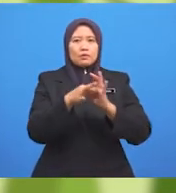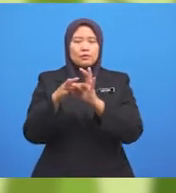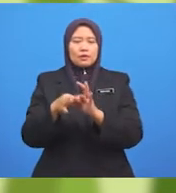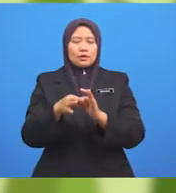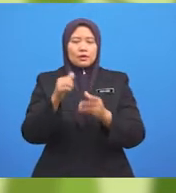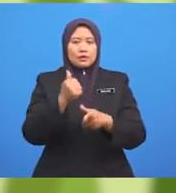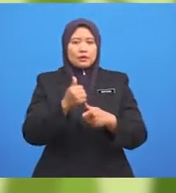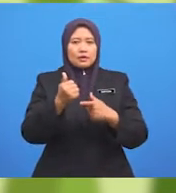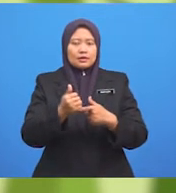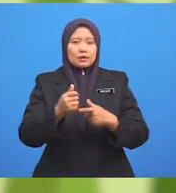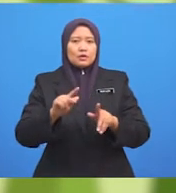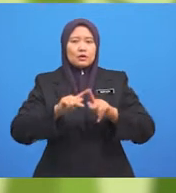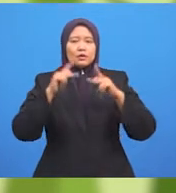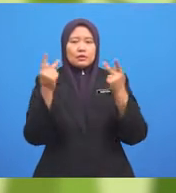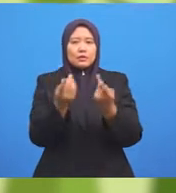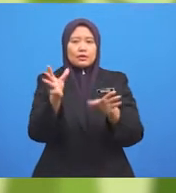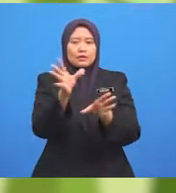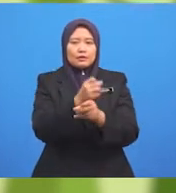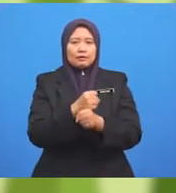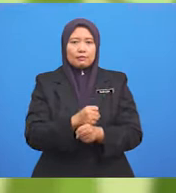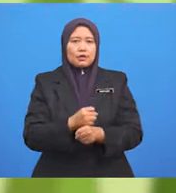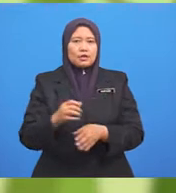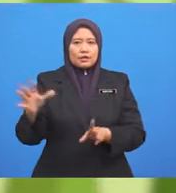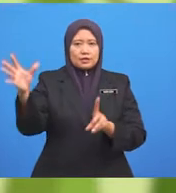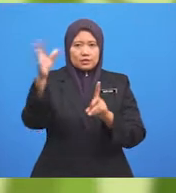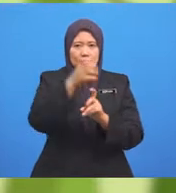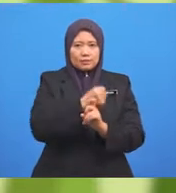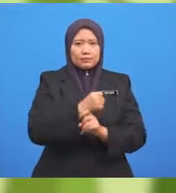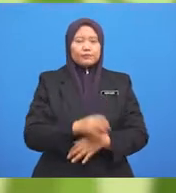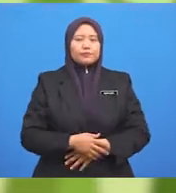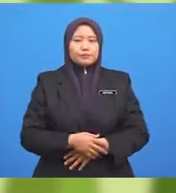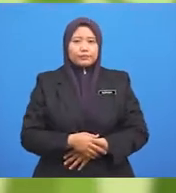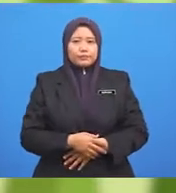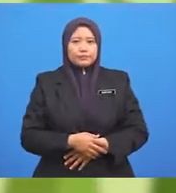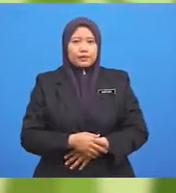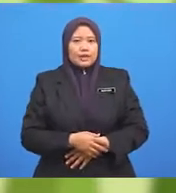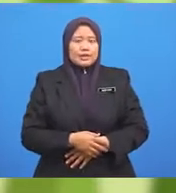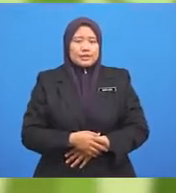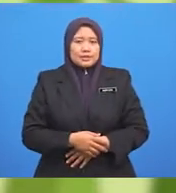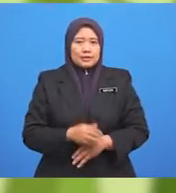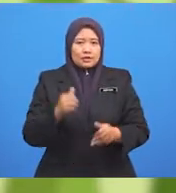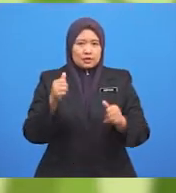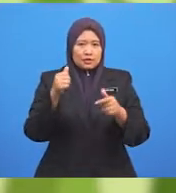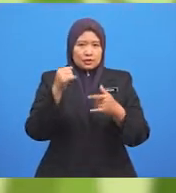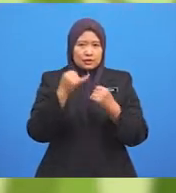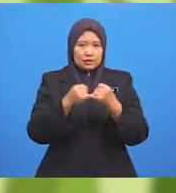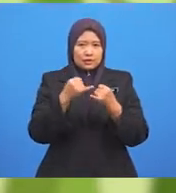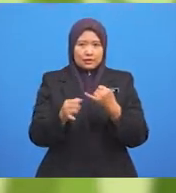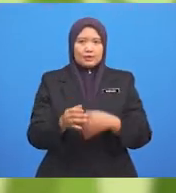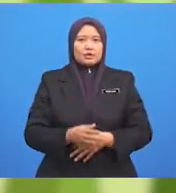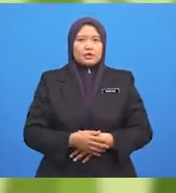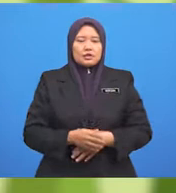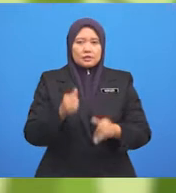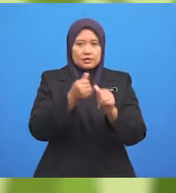dicapai. Akhir sekali, setiap anggota masyarakat juga perlu sentiasa